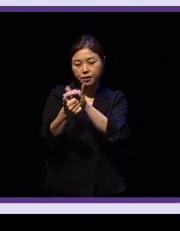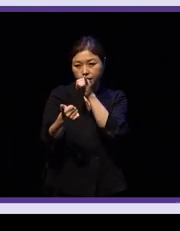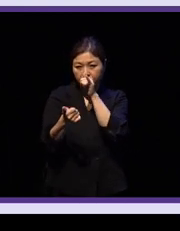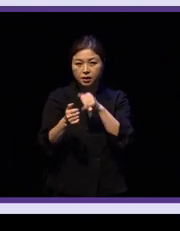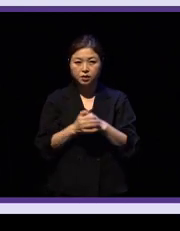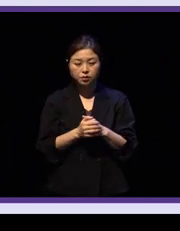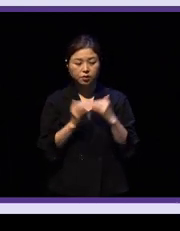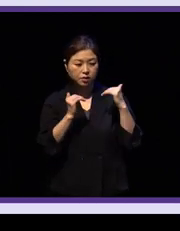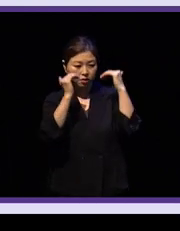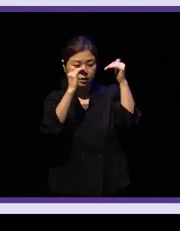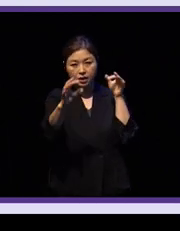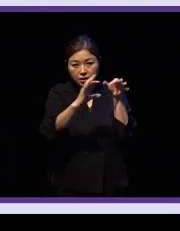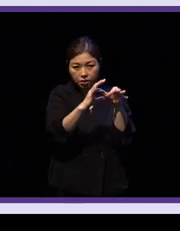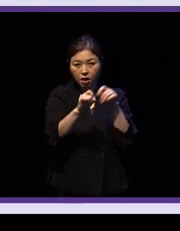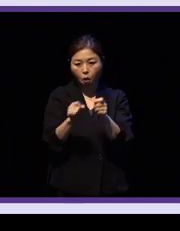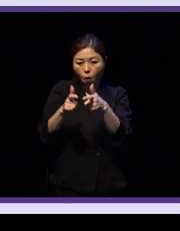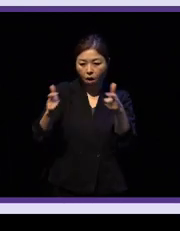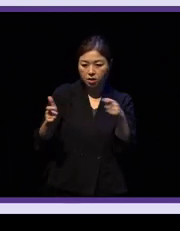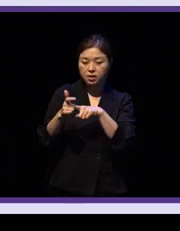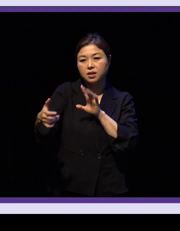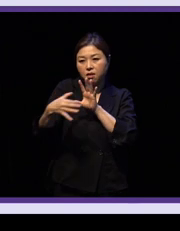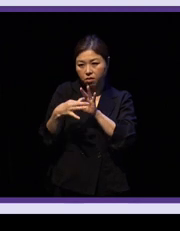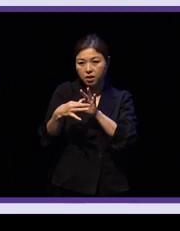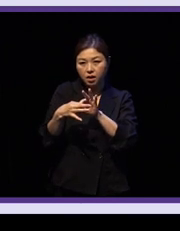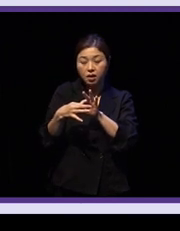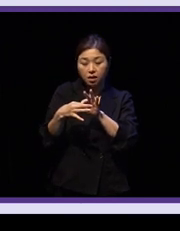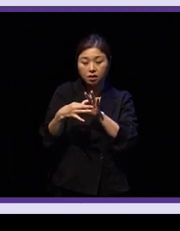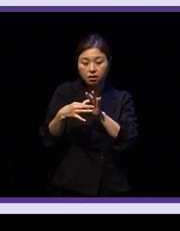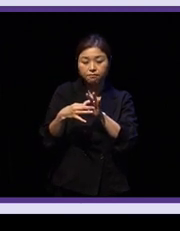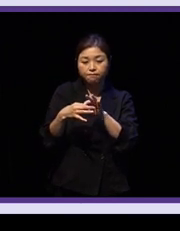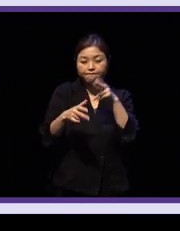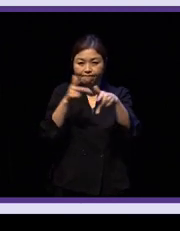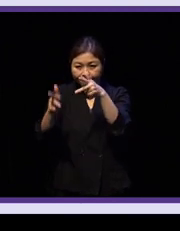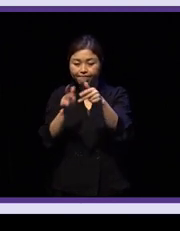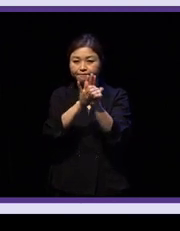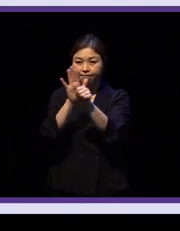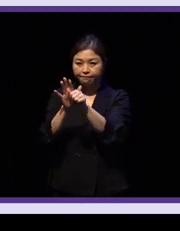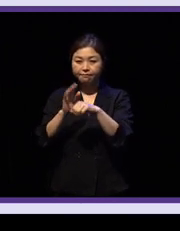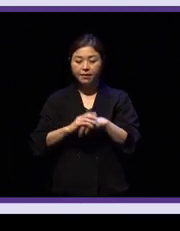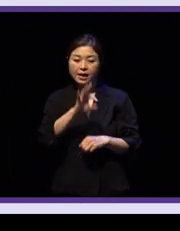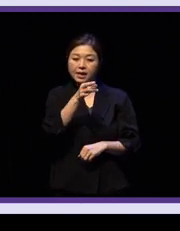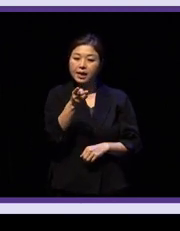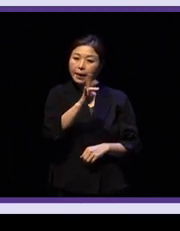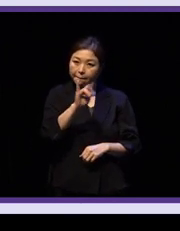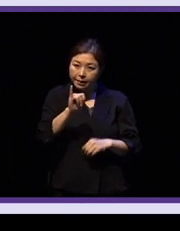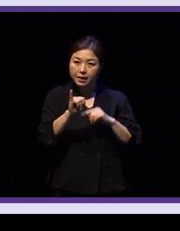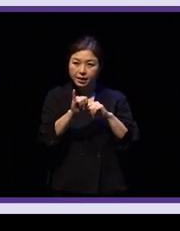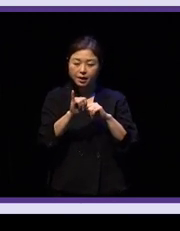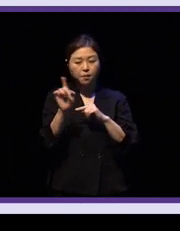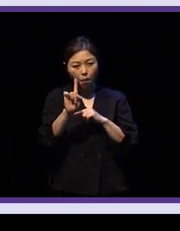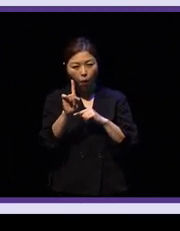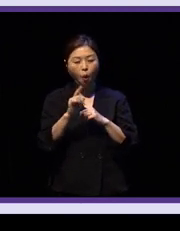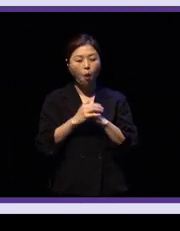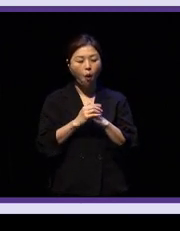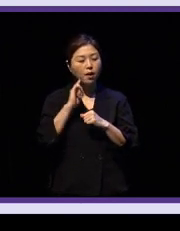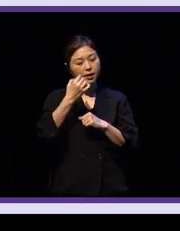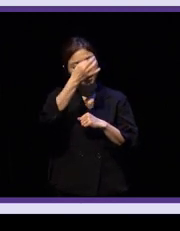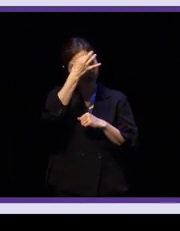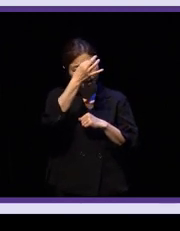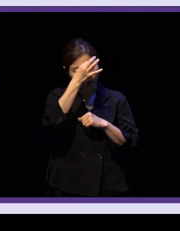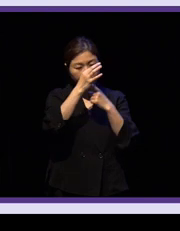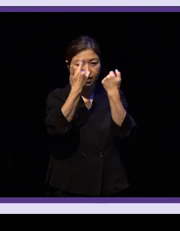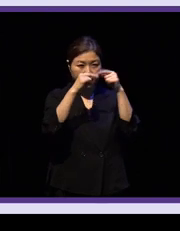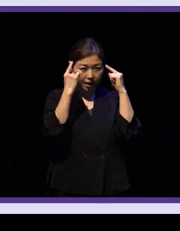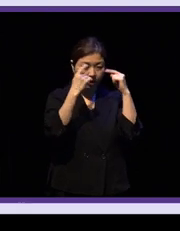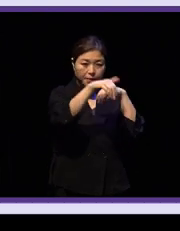연계 프로그램 그리고 확산 연계 프로그램을 지원합니다 여기서 예비예술인이란함은 예수를 대학 대학원 재학생